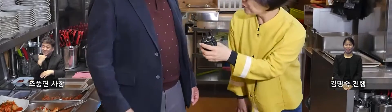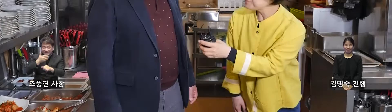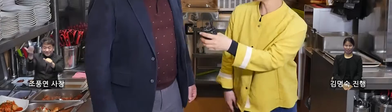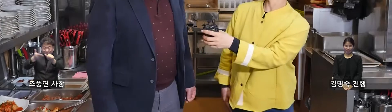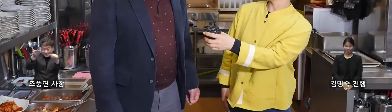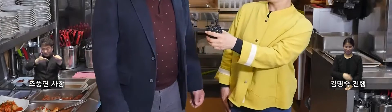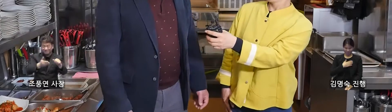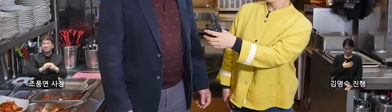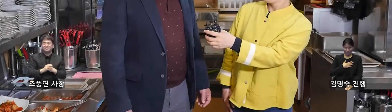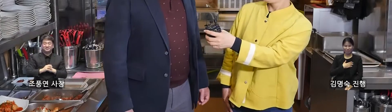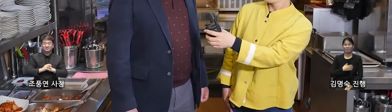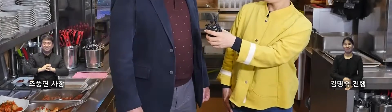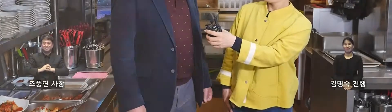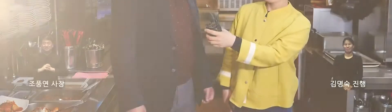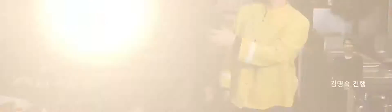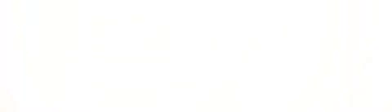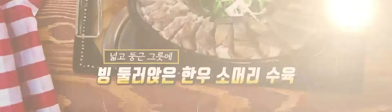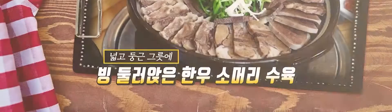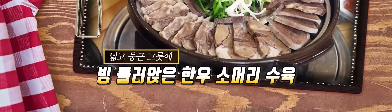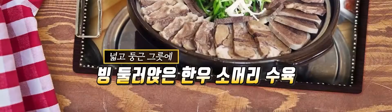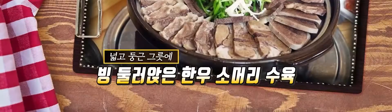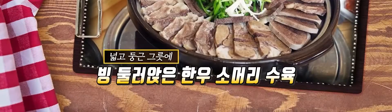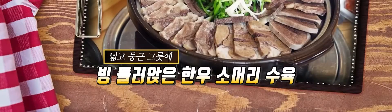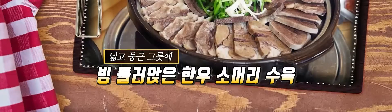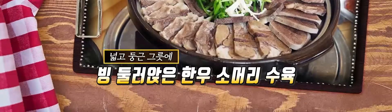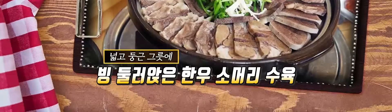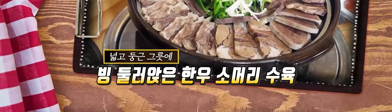같습니다. 알겠습니다. 예.